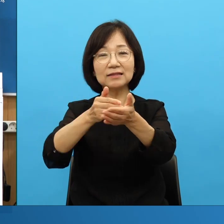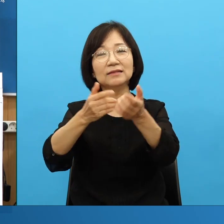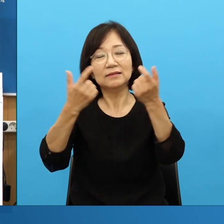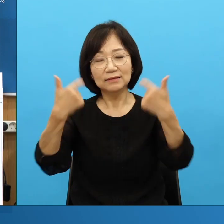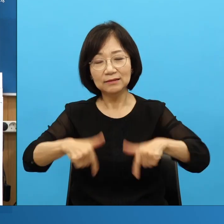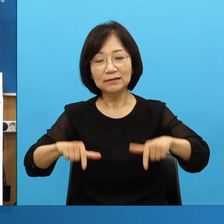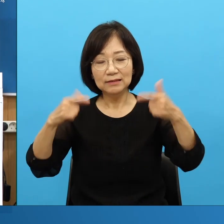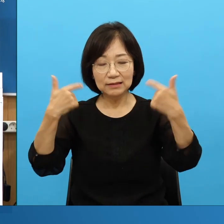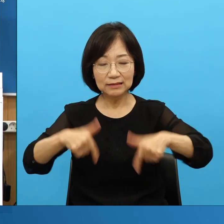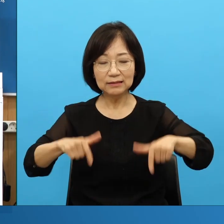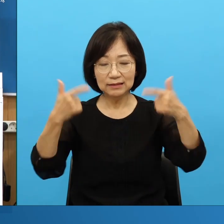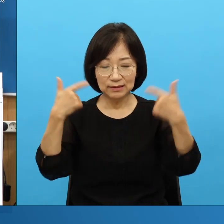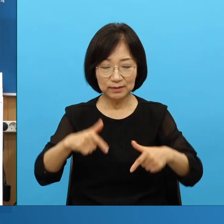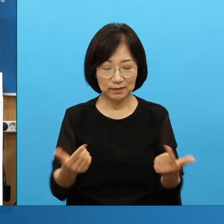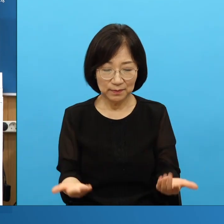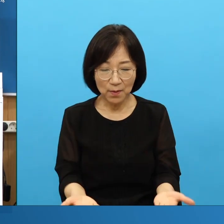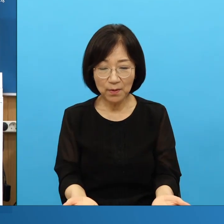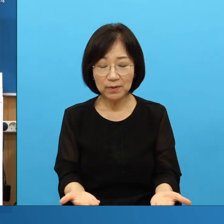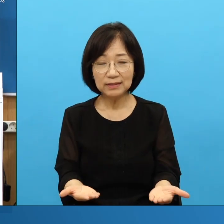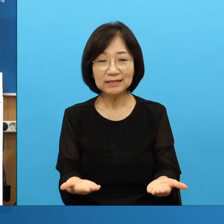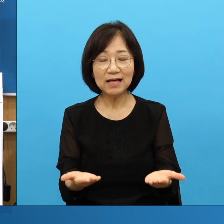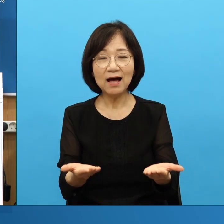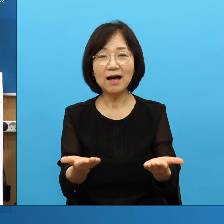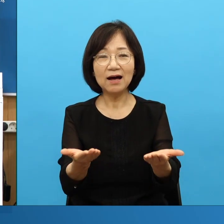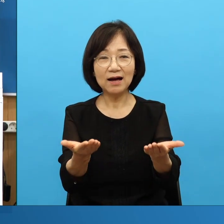다하기까지 늘